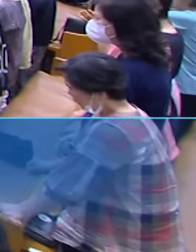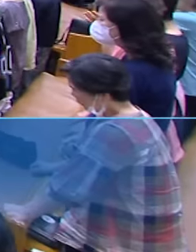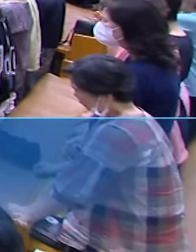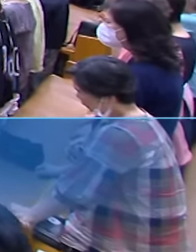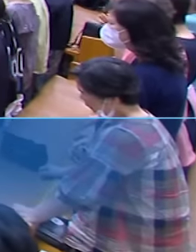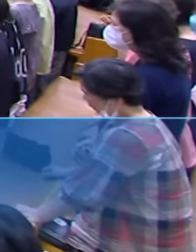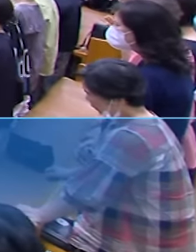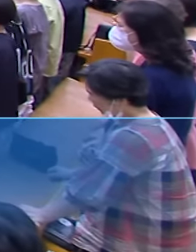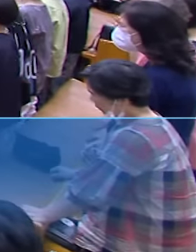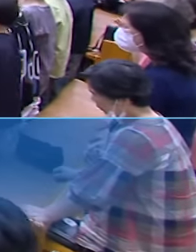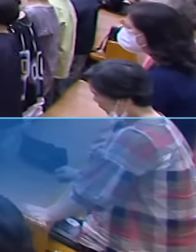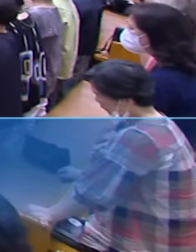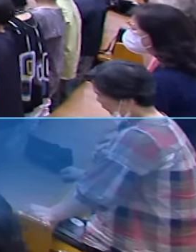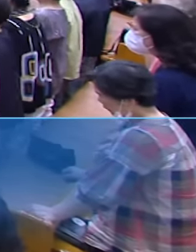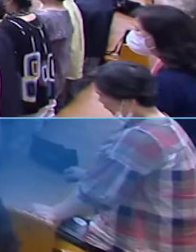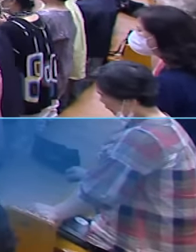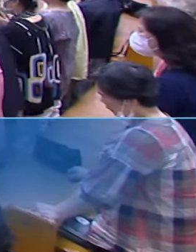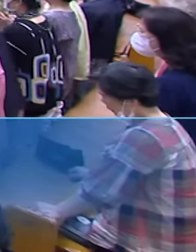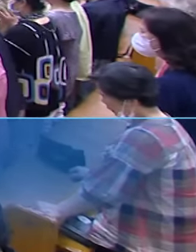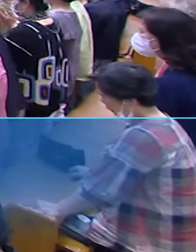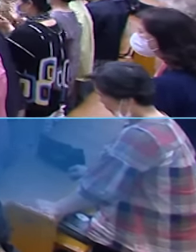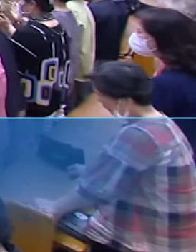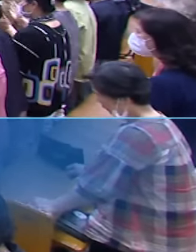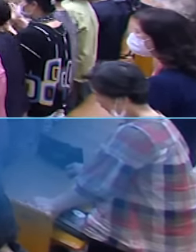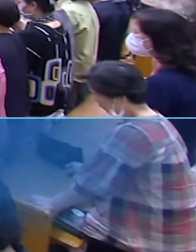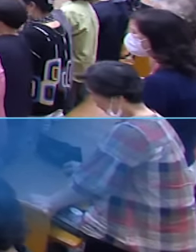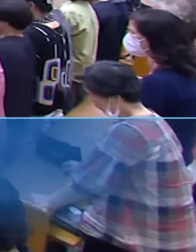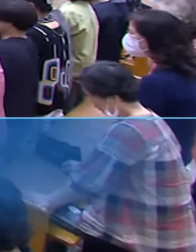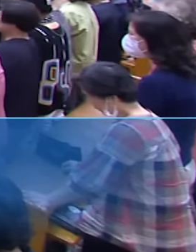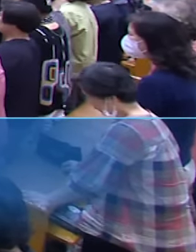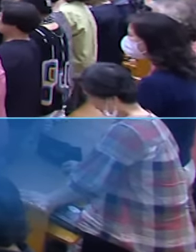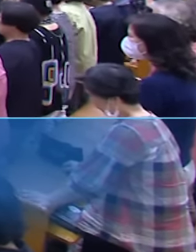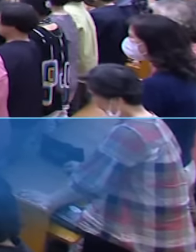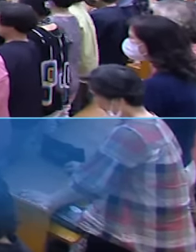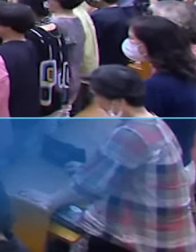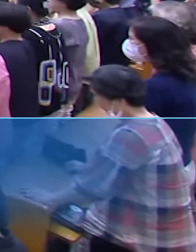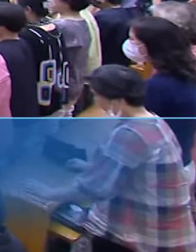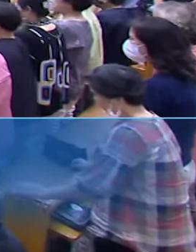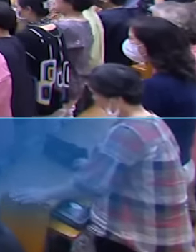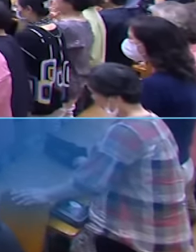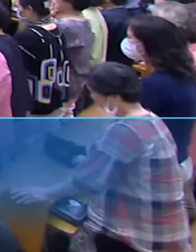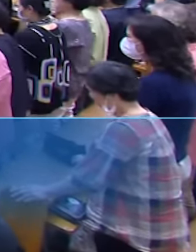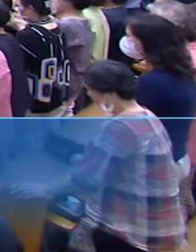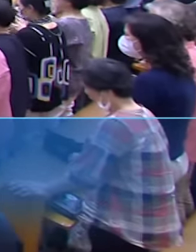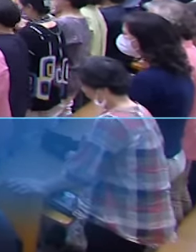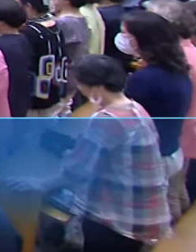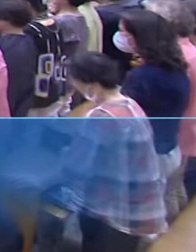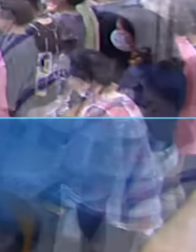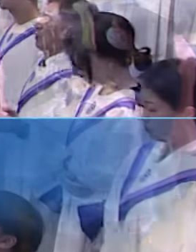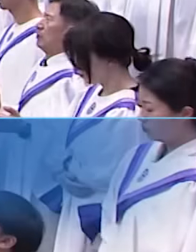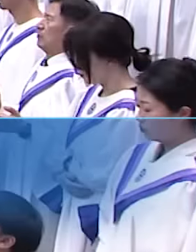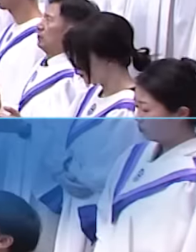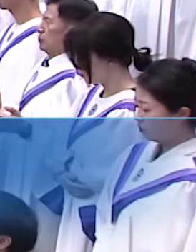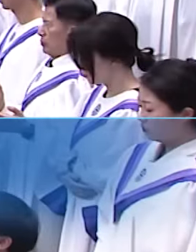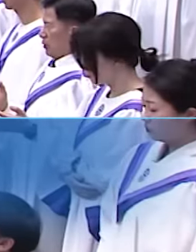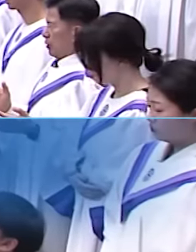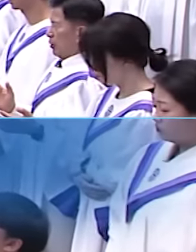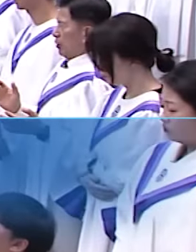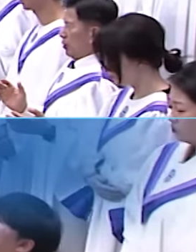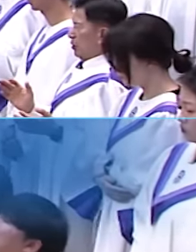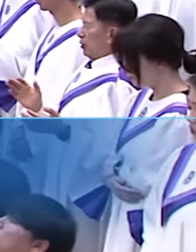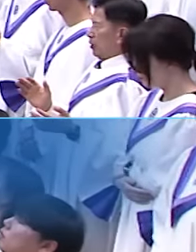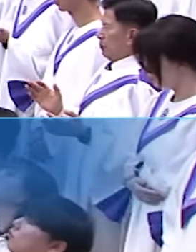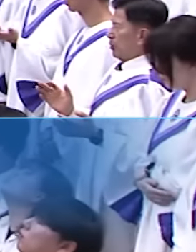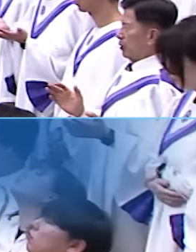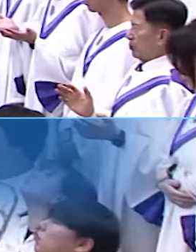주옵소서. 우리가 기도해가 주님 앞에서 간절한 기도가 되지 못하고 눈물의 기도가 되지 못하고